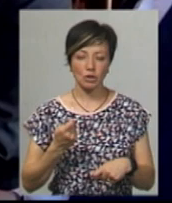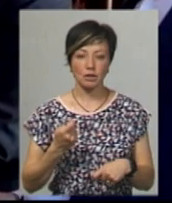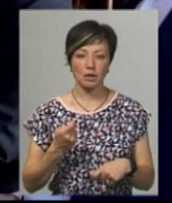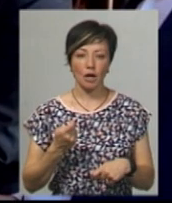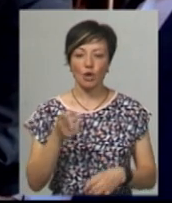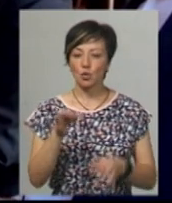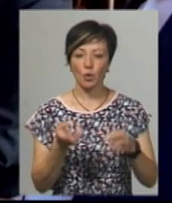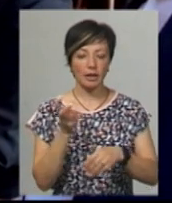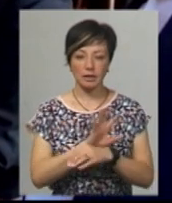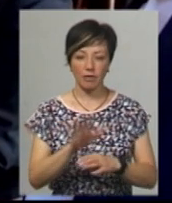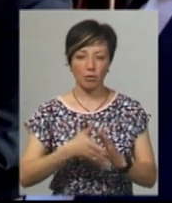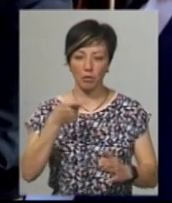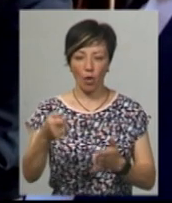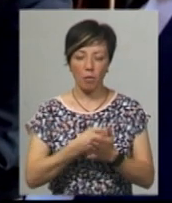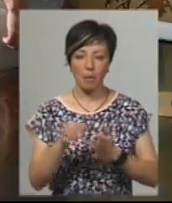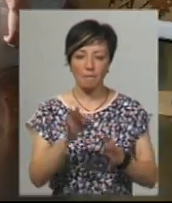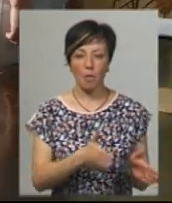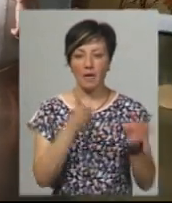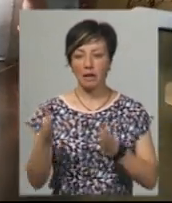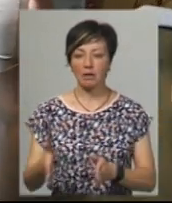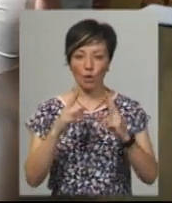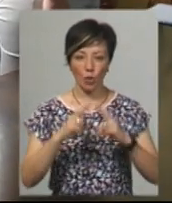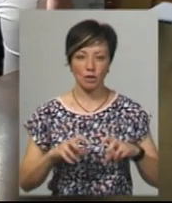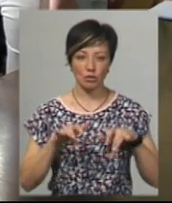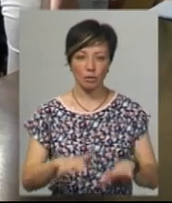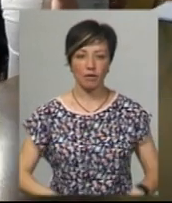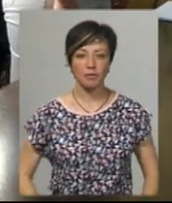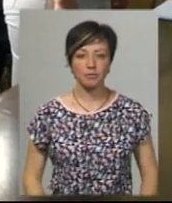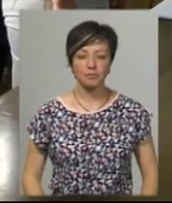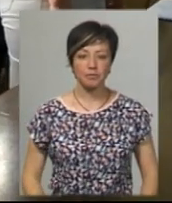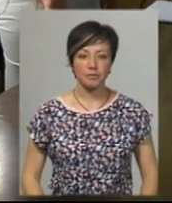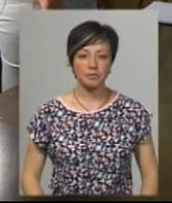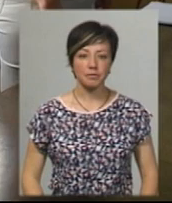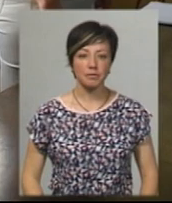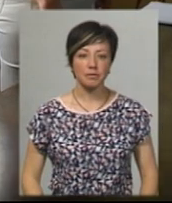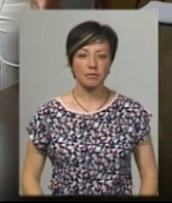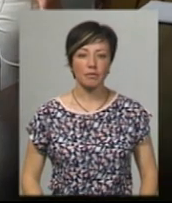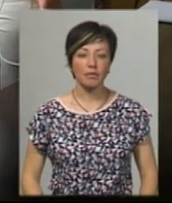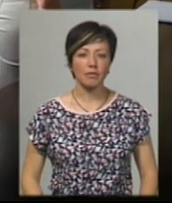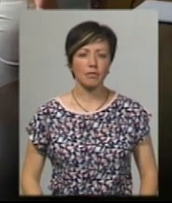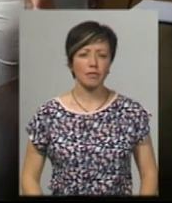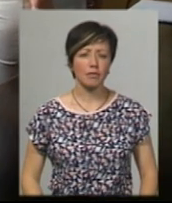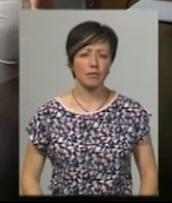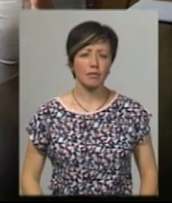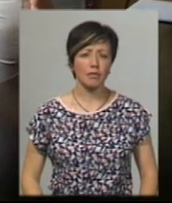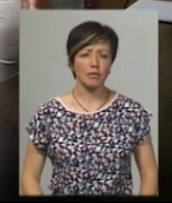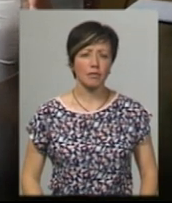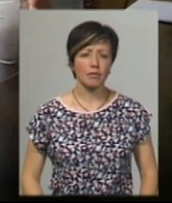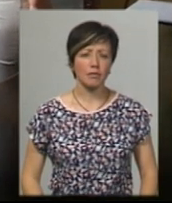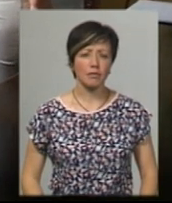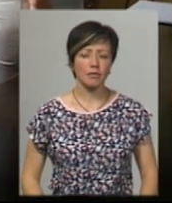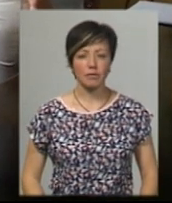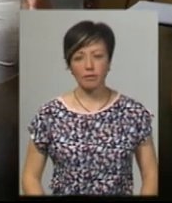не з'явився та не подав клопотання про перенесення розгляду справи. Ляшка Віктора Кирилловича визнати винним у вчиненні адміністративного